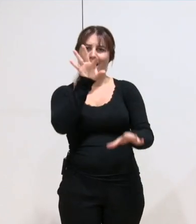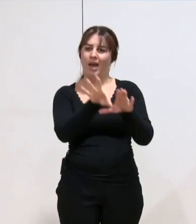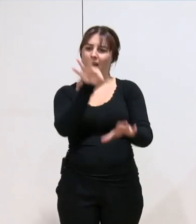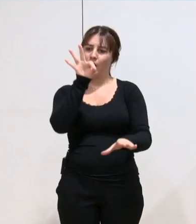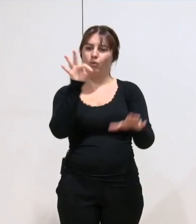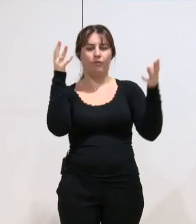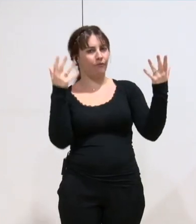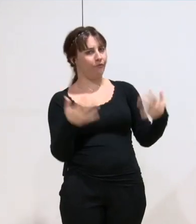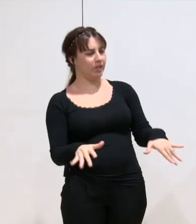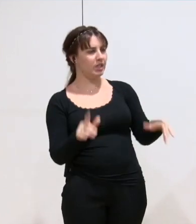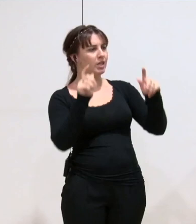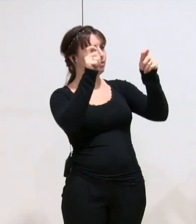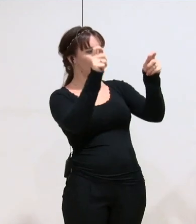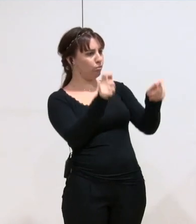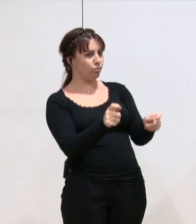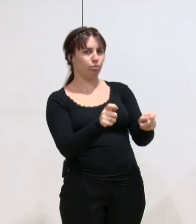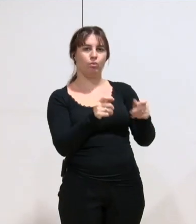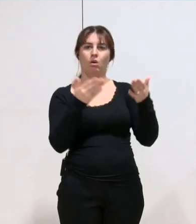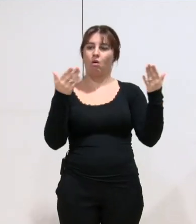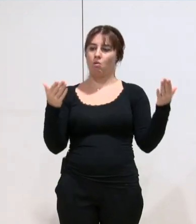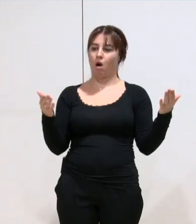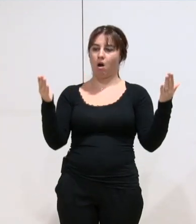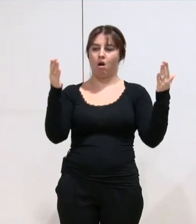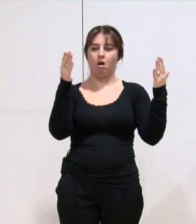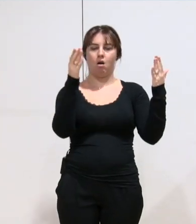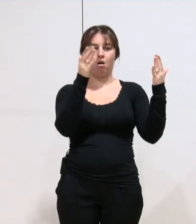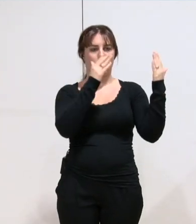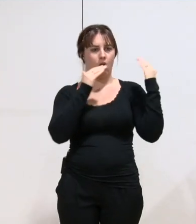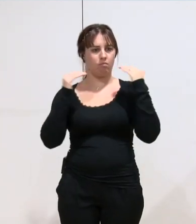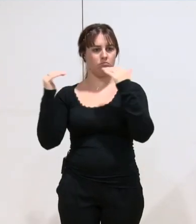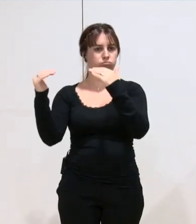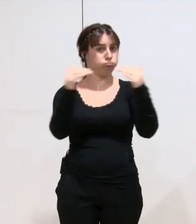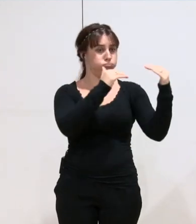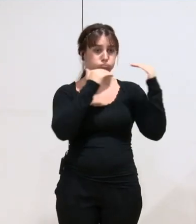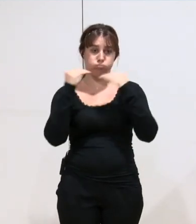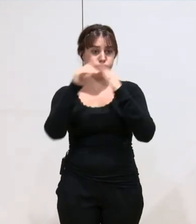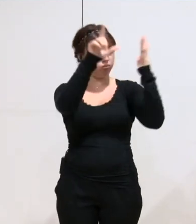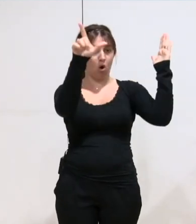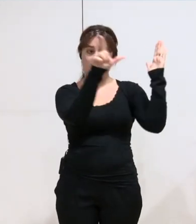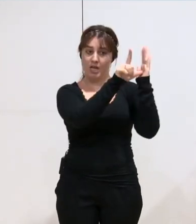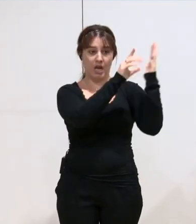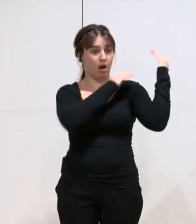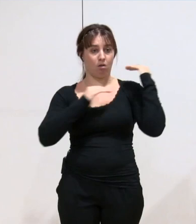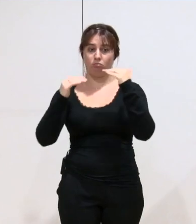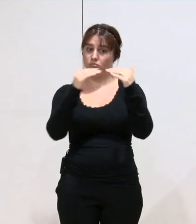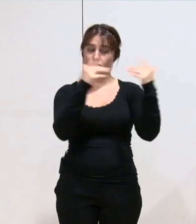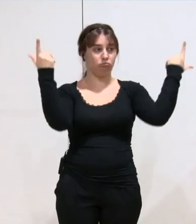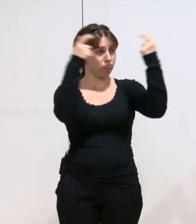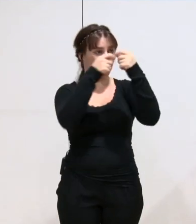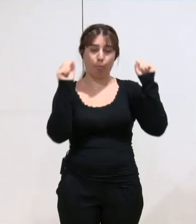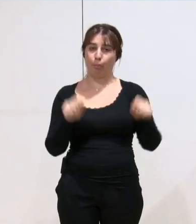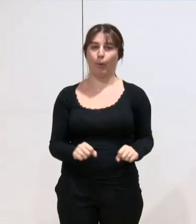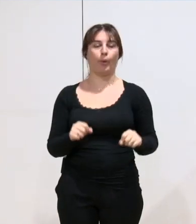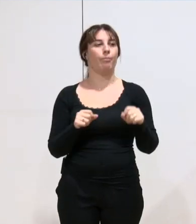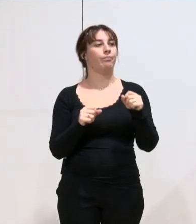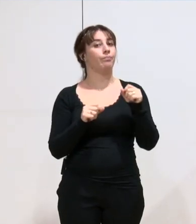êtes légaux dans vos fonctions et vous avez le pouvoir de prendre les décisions que vous prenez.